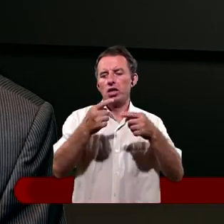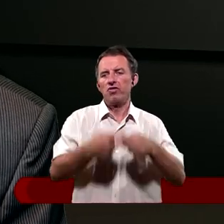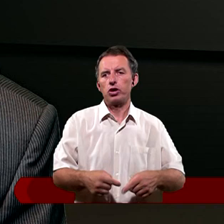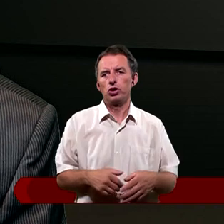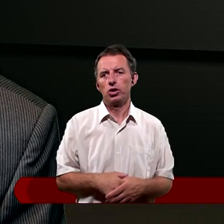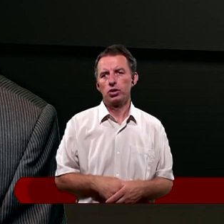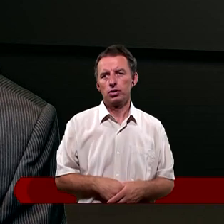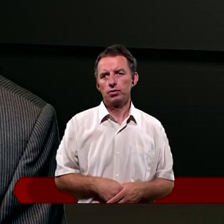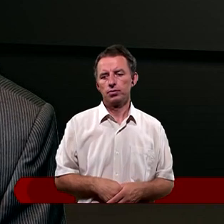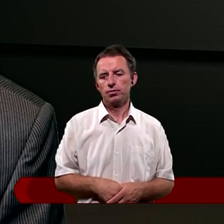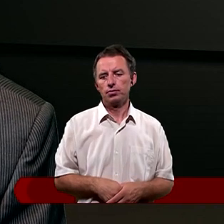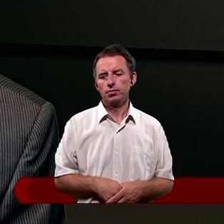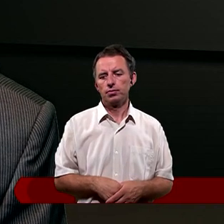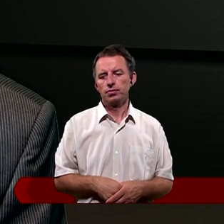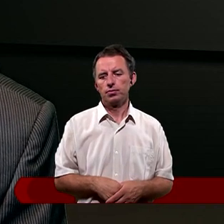3 rozdział, 18 wiersz.